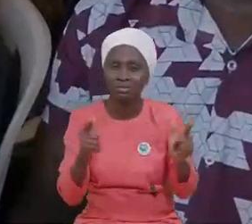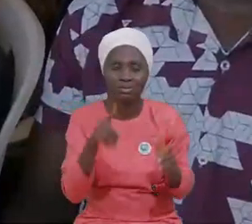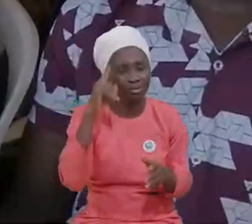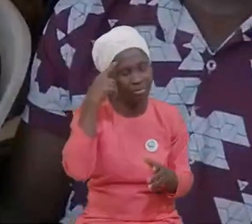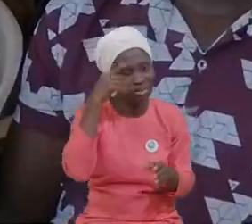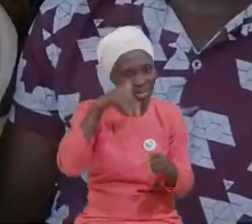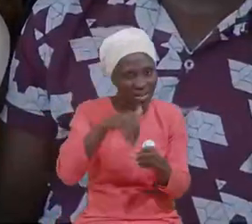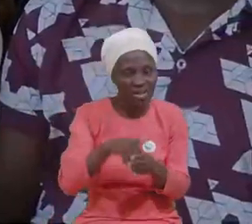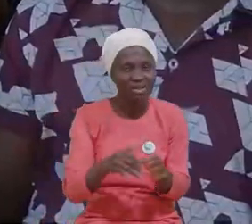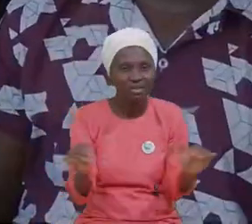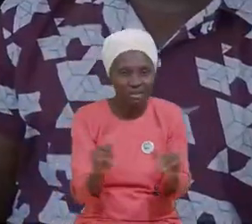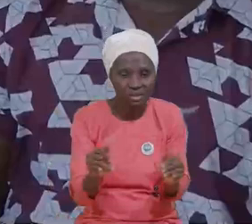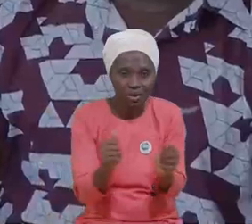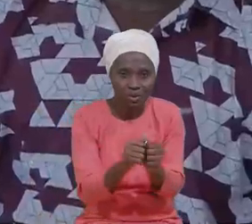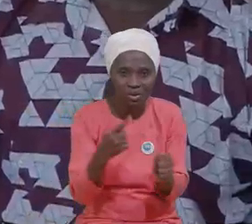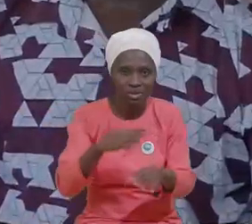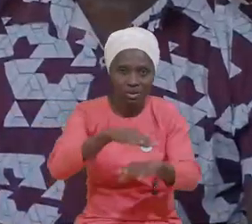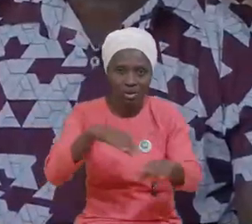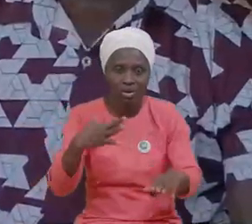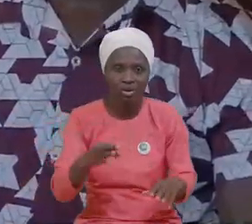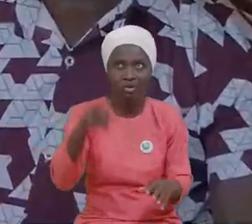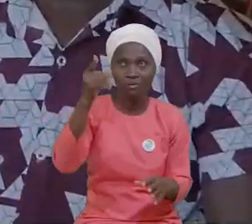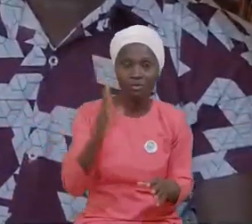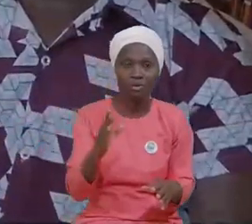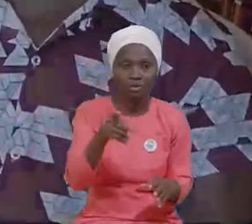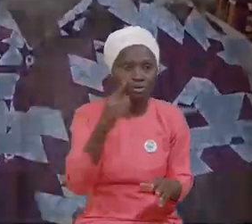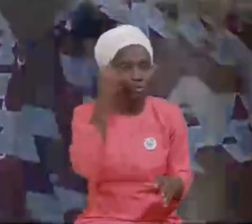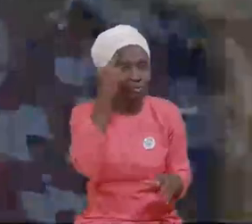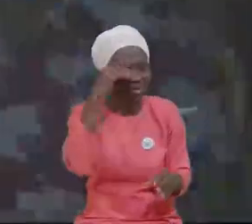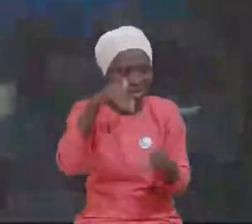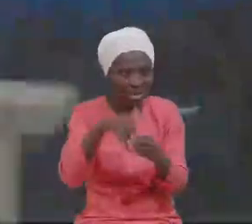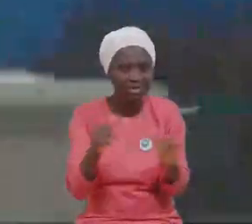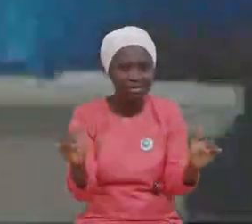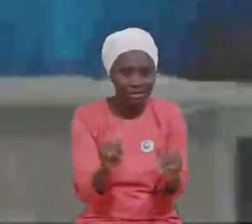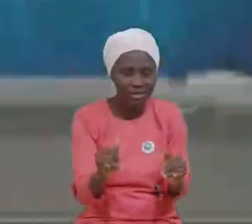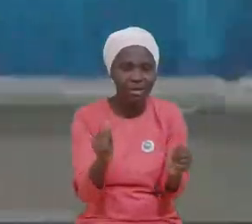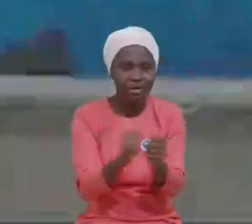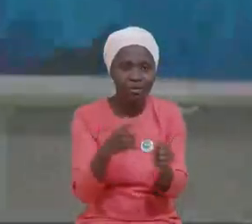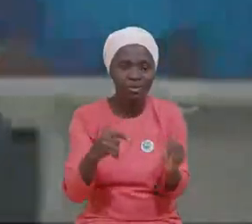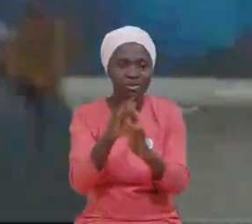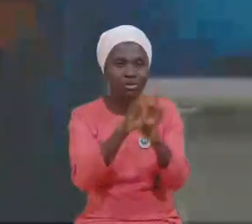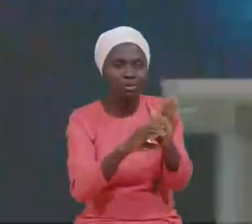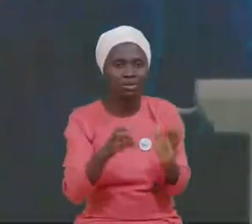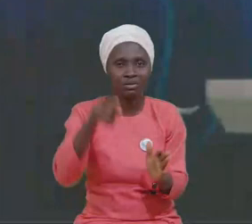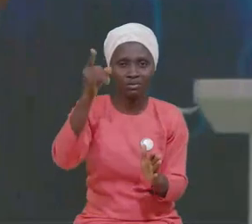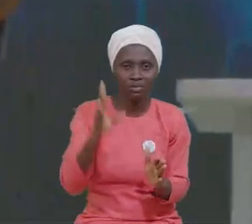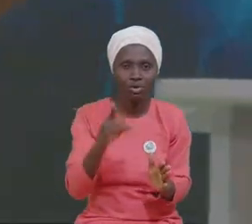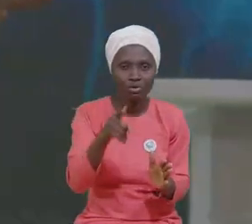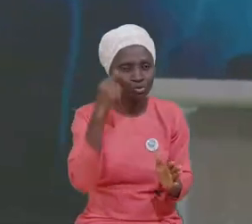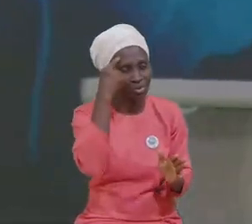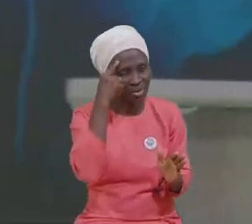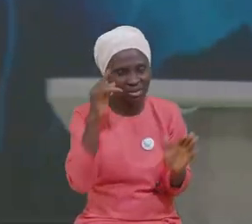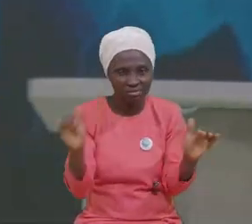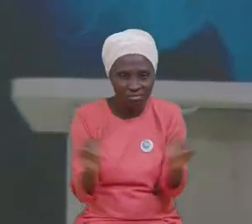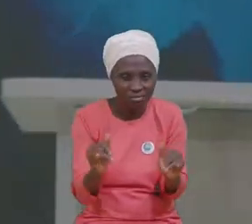Mais conformément, tu réfléchis conformément à l'appel et au commandement de Dieu. Tu réfléchis